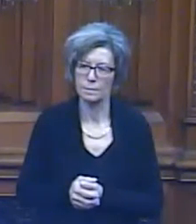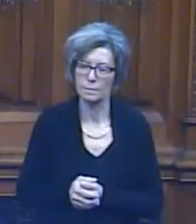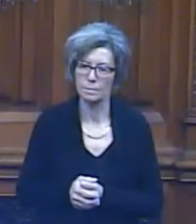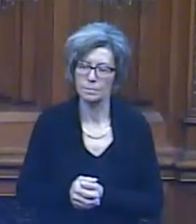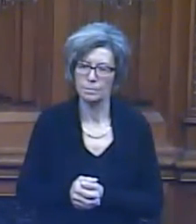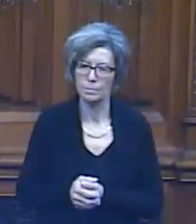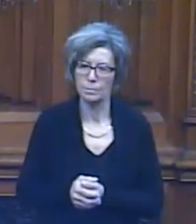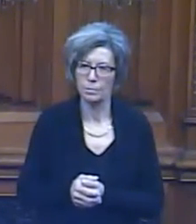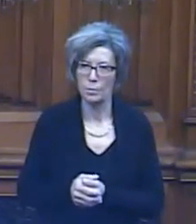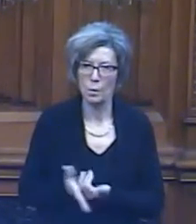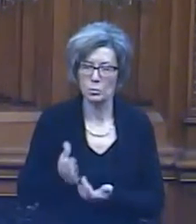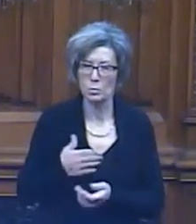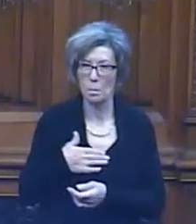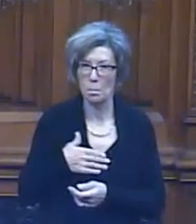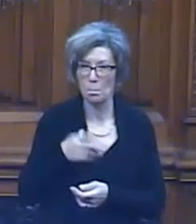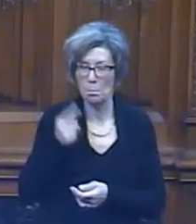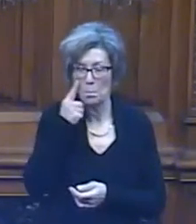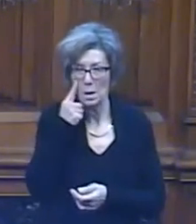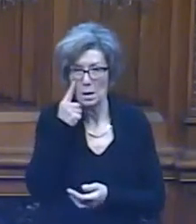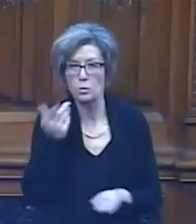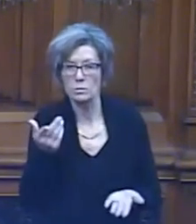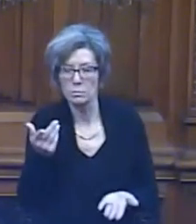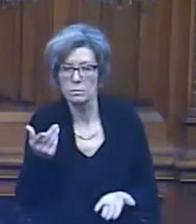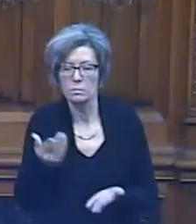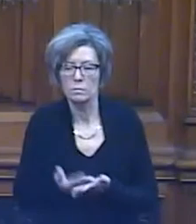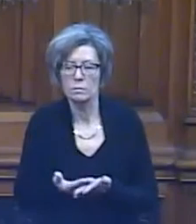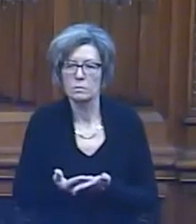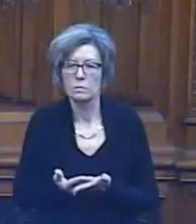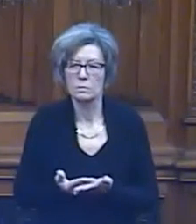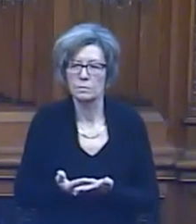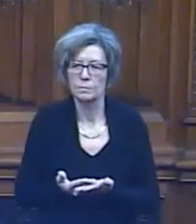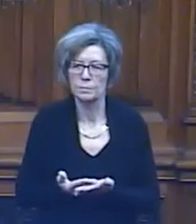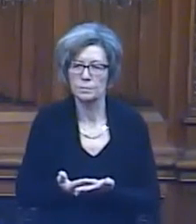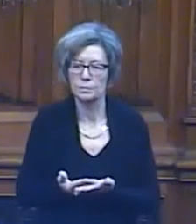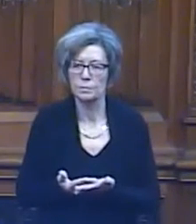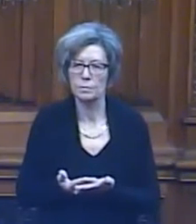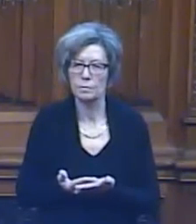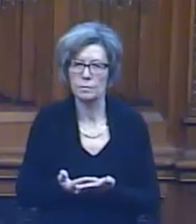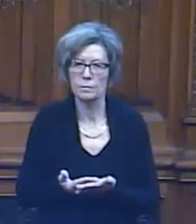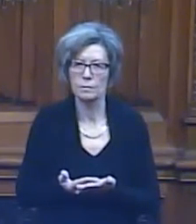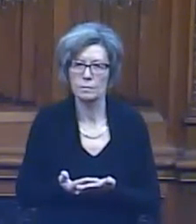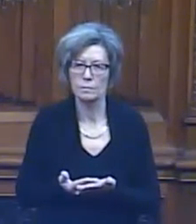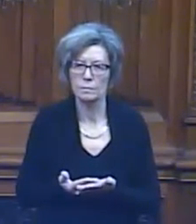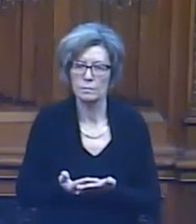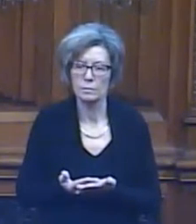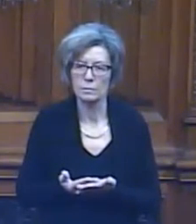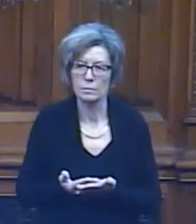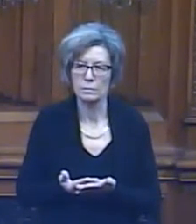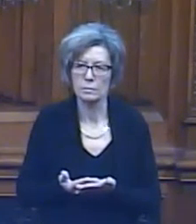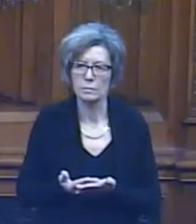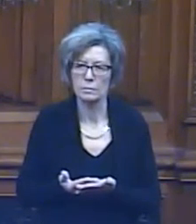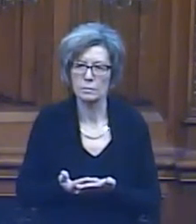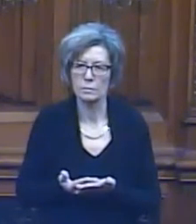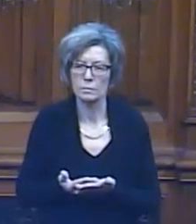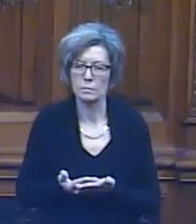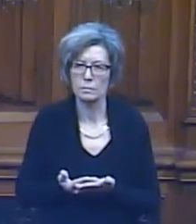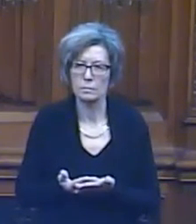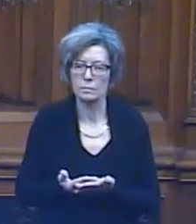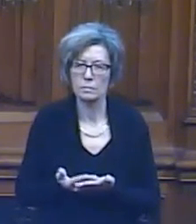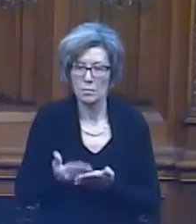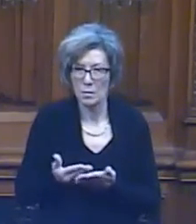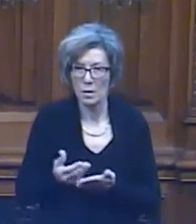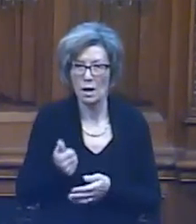Und in meinen Augen, sehr geehrte Damen und Herren, ist das eine menschliche,